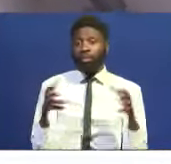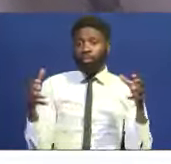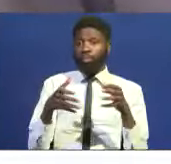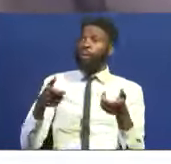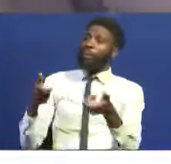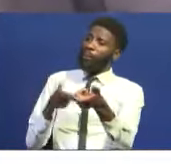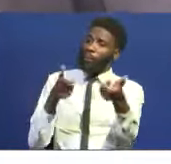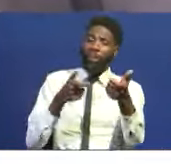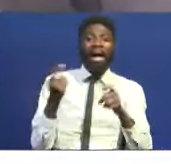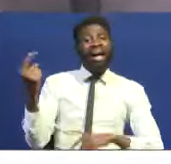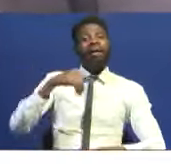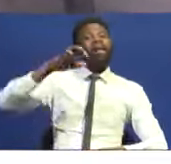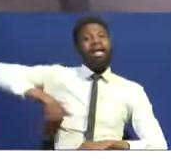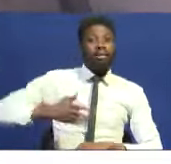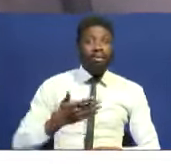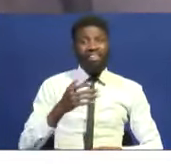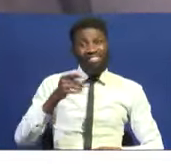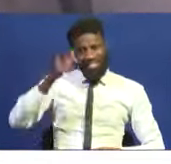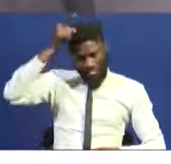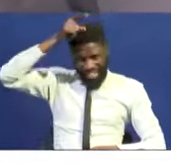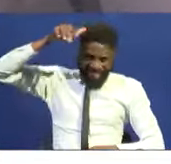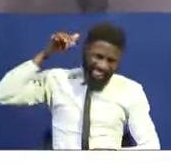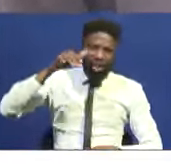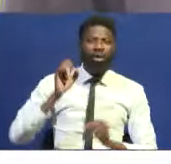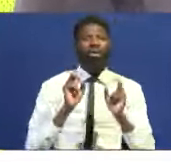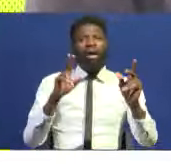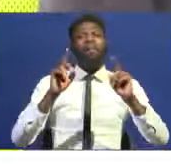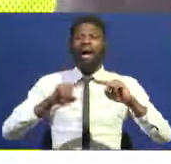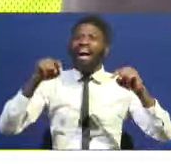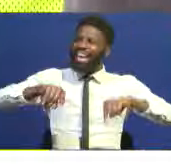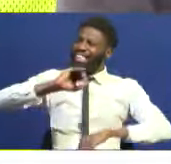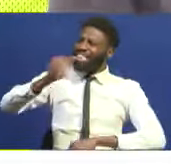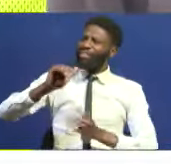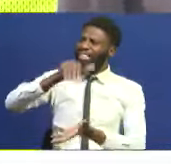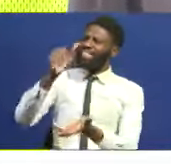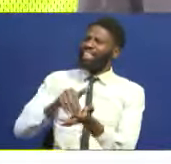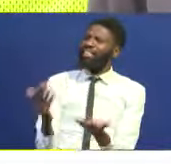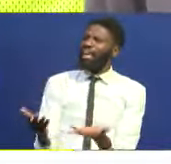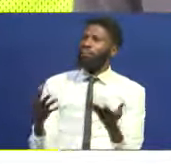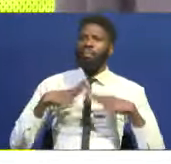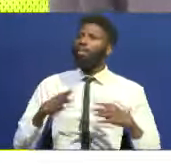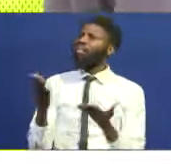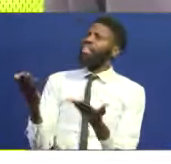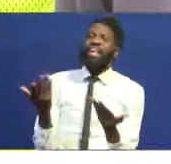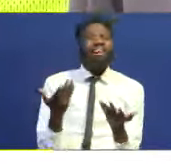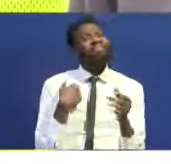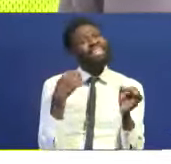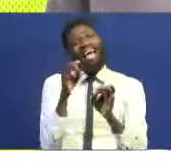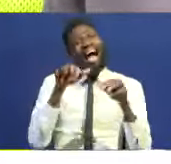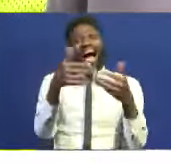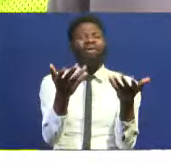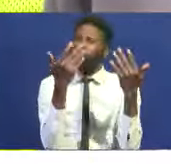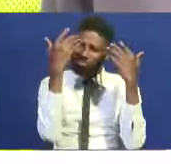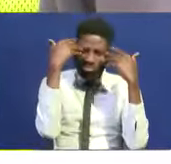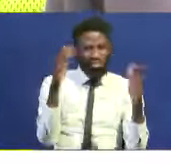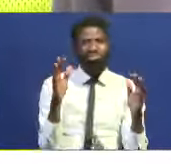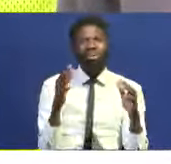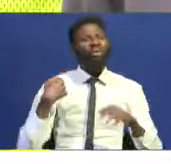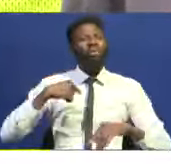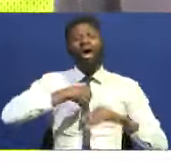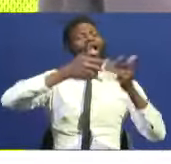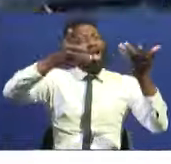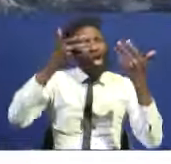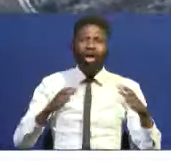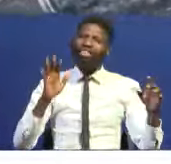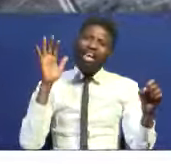vijijini sawa. Lakini hapa ni katikati ya mji. Hapa kila mtu yuko. Hapa watu wana watu sijui ni kuambia madamu, lakini tuna hasara ya pesa mingi sana hapa. Tuangalie